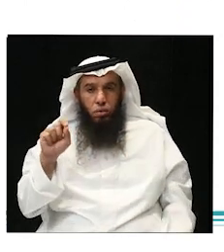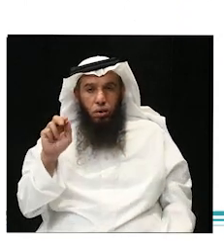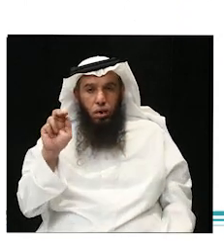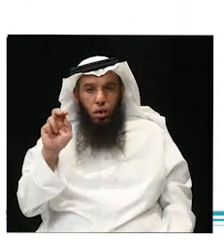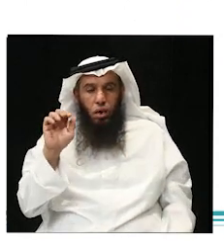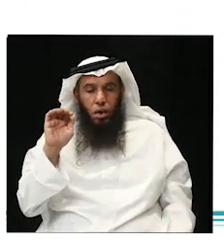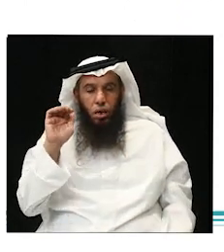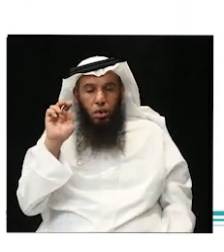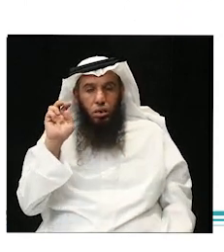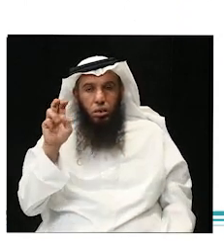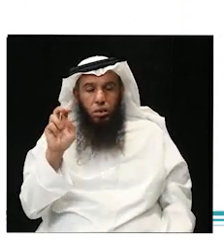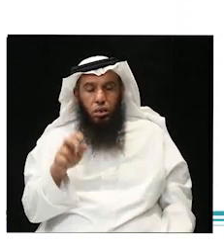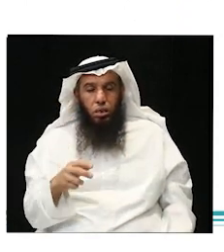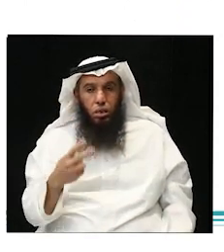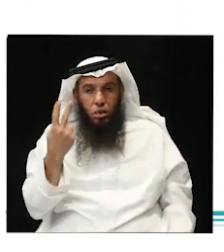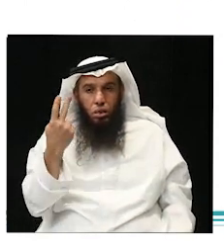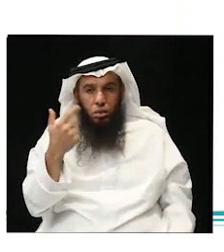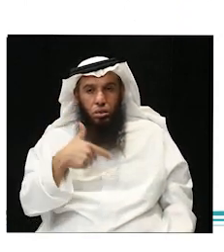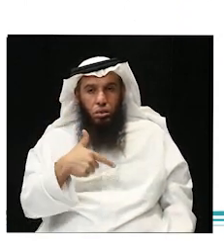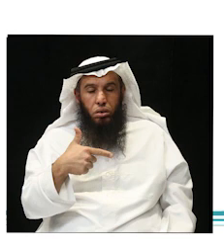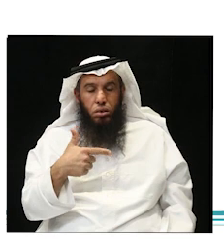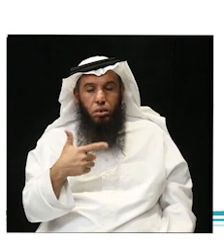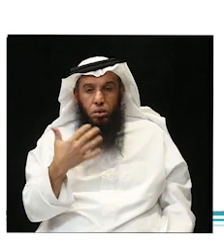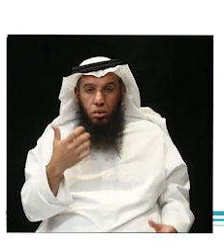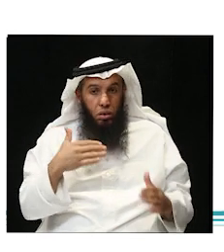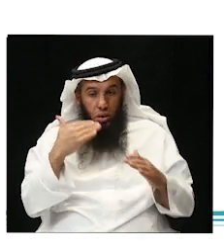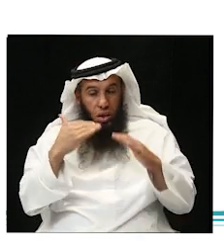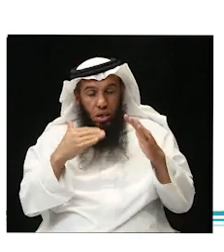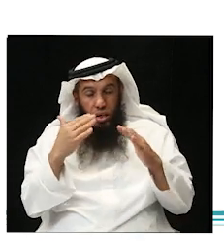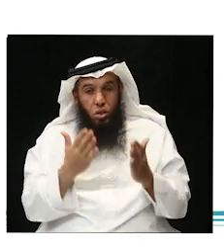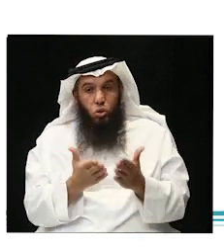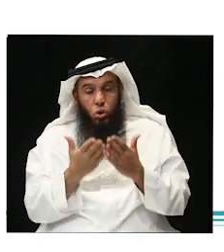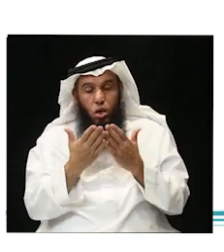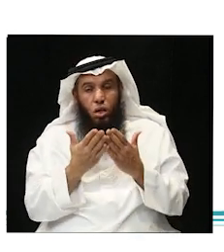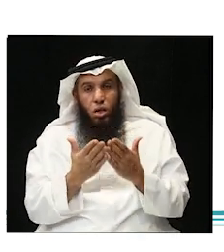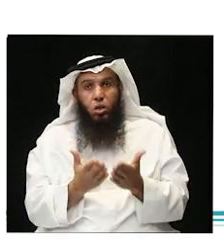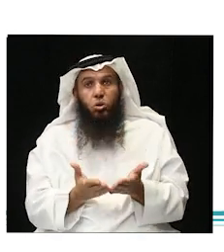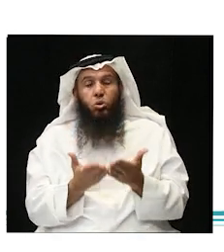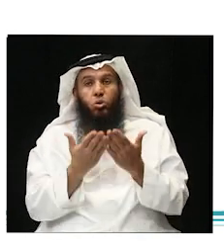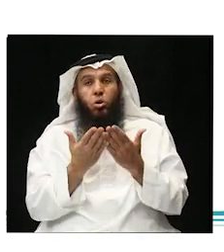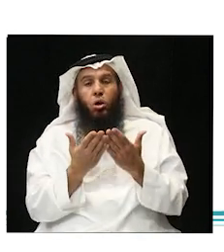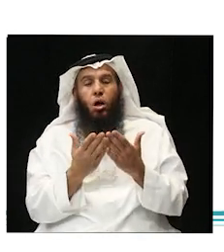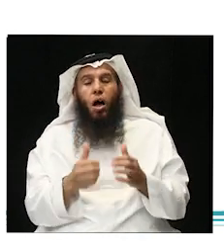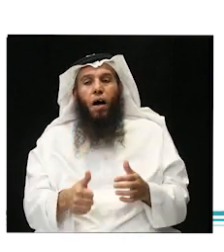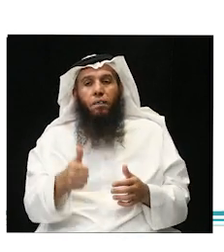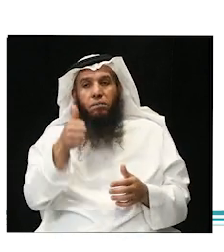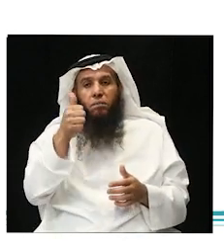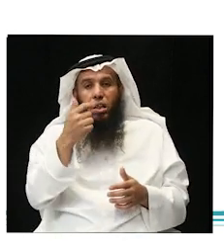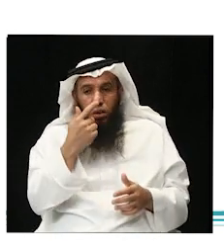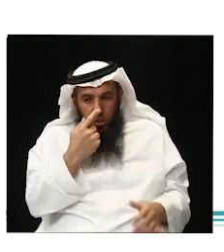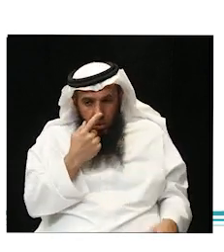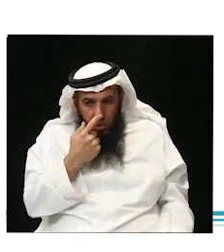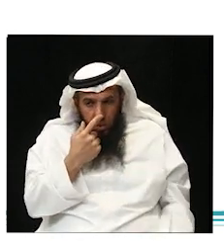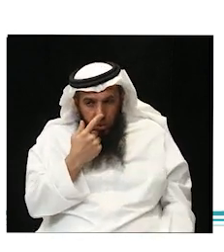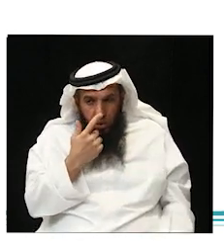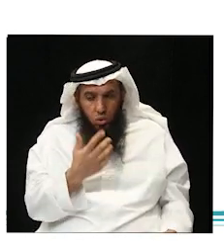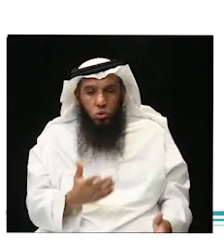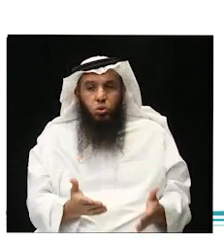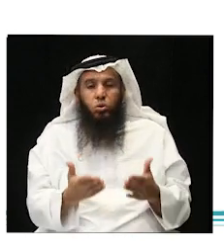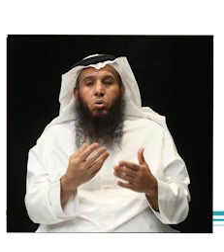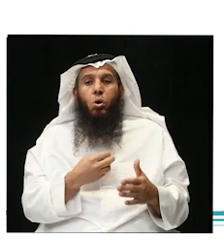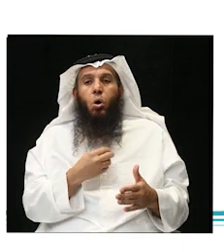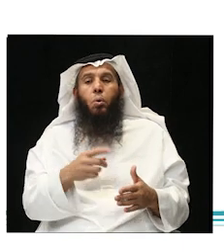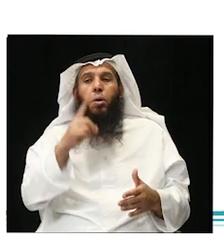وتعالى؟ تقول: شرك أكبر، شرك أكبر، لأن الدعاء عبادة، والعبادة لا تصرف إلا له